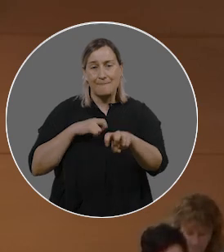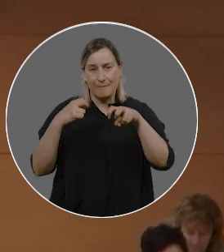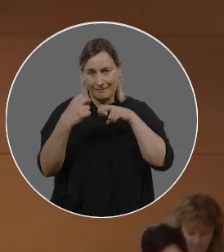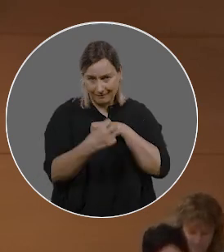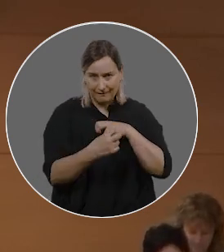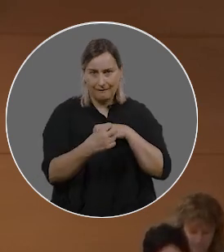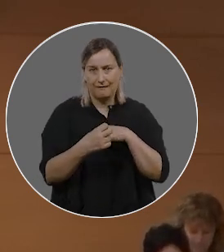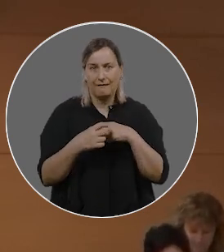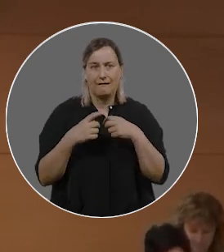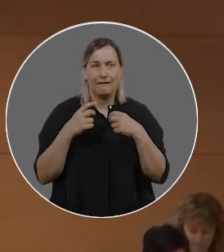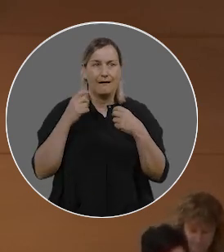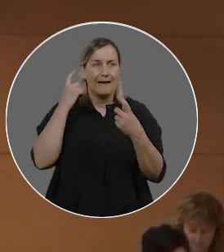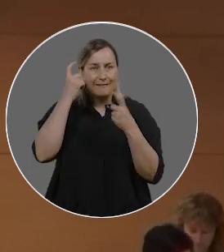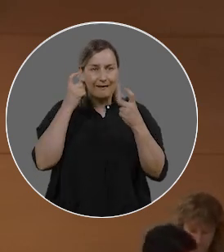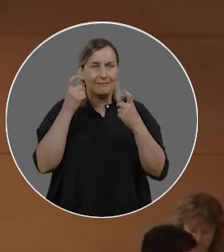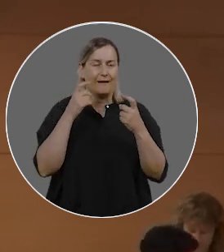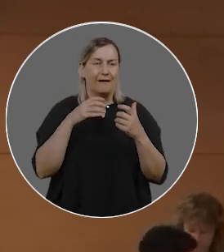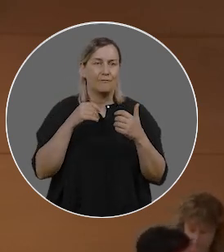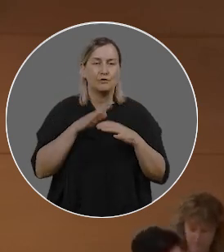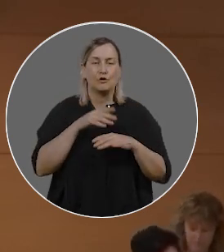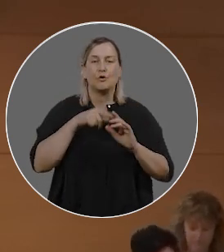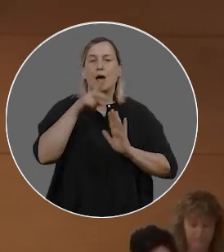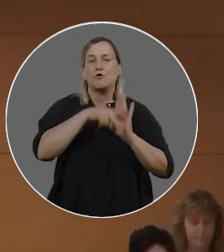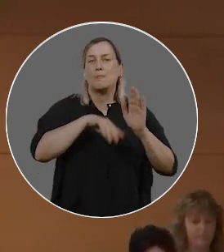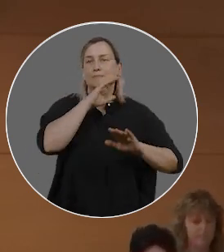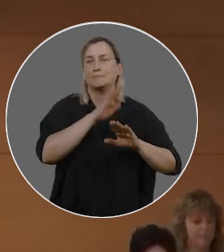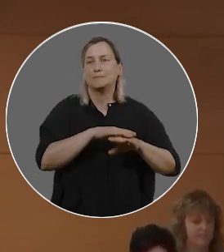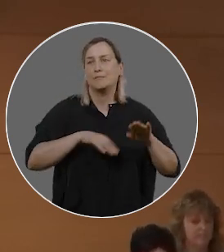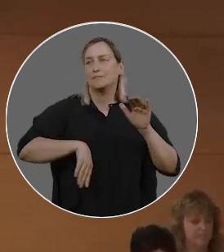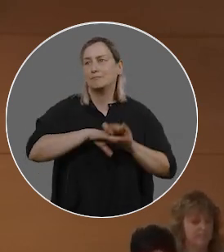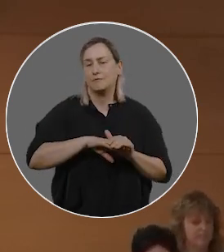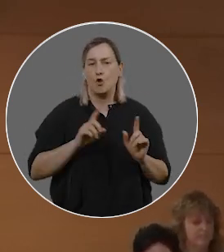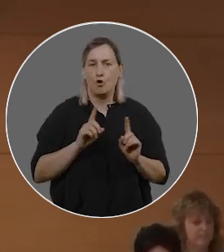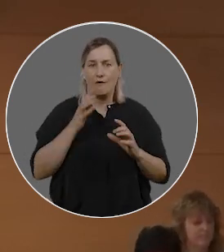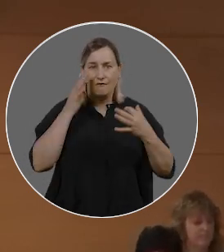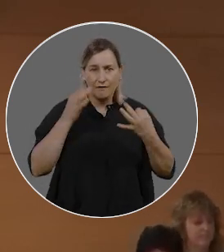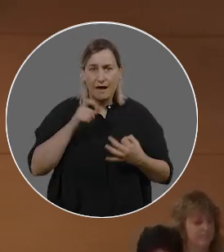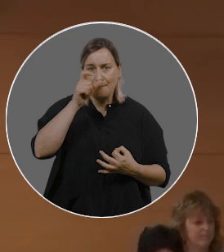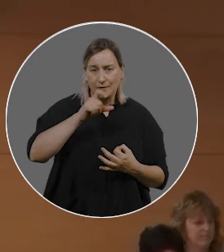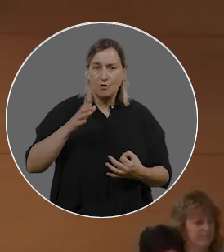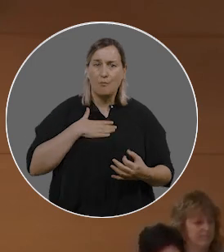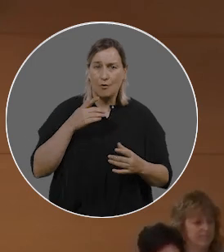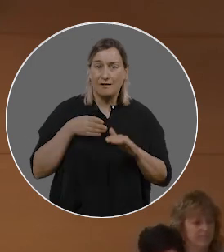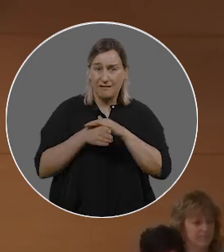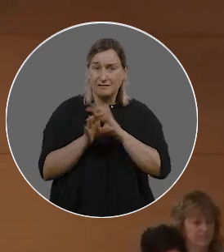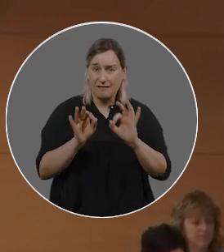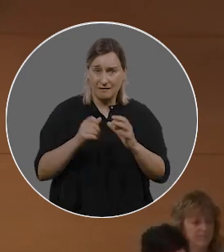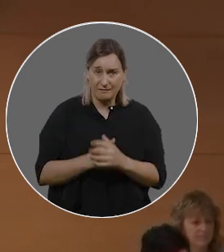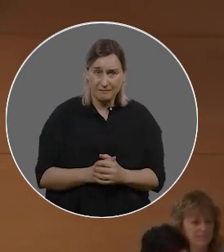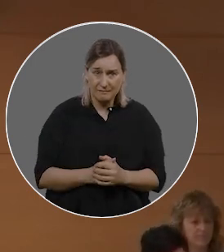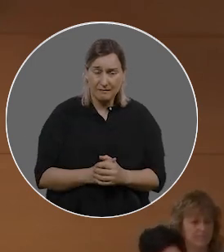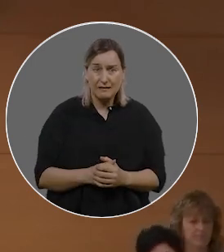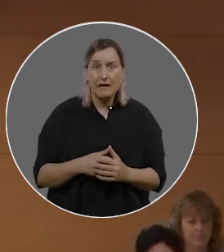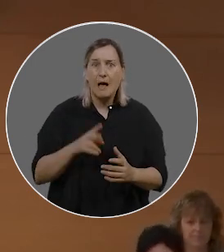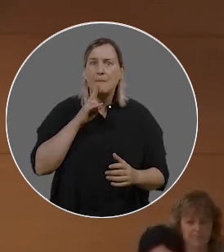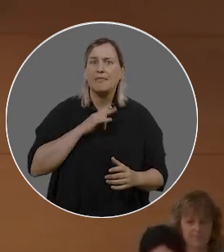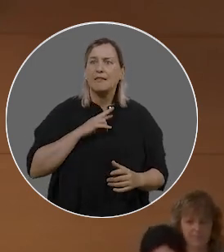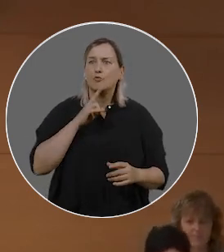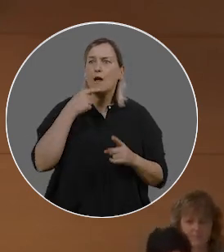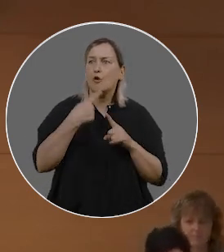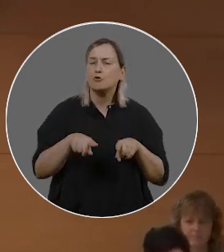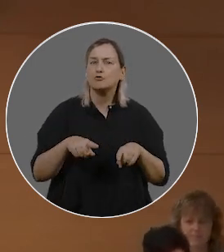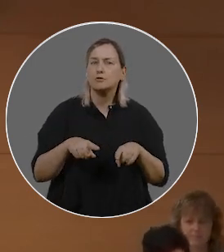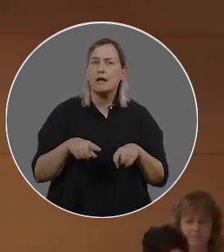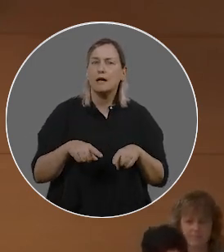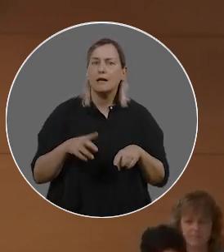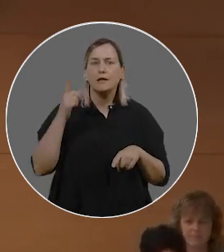empatia, i que no es tracta, com hem dit, de complir només la norma, sinó que realment les persones puguin accedir. I m'han dit